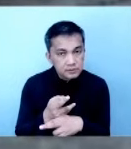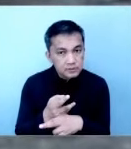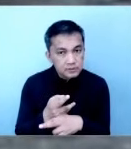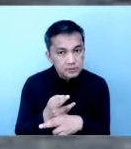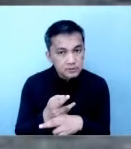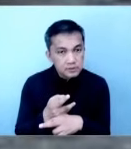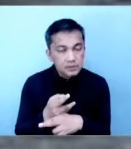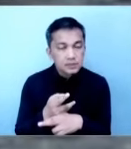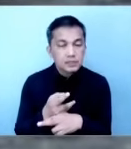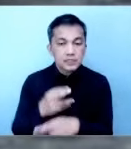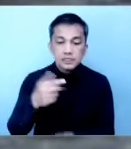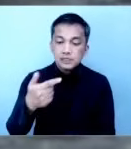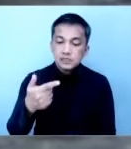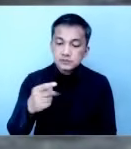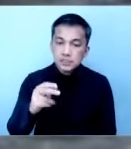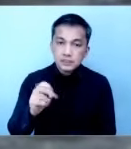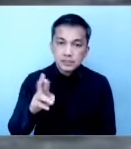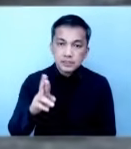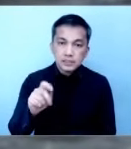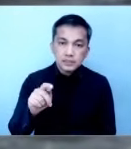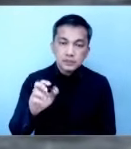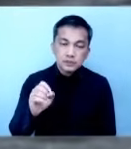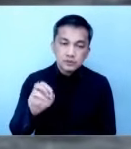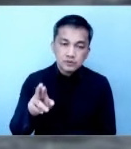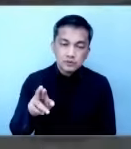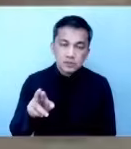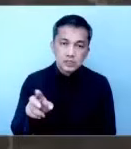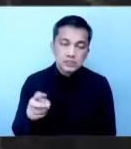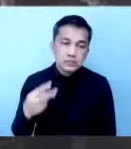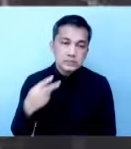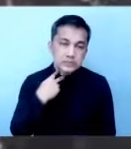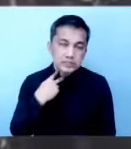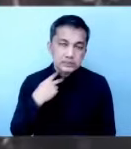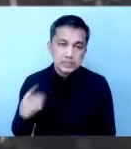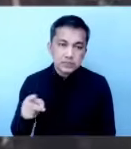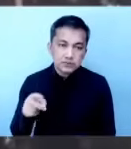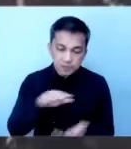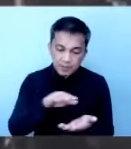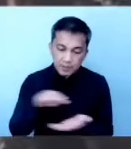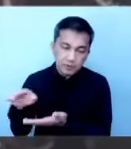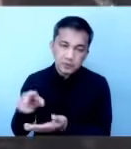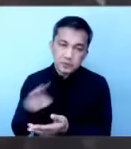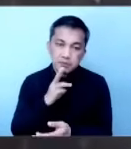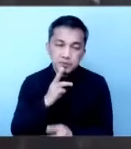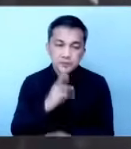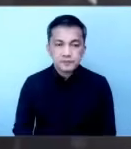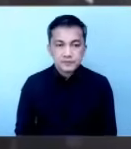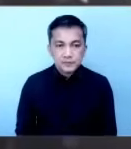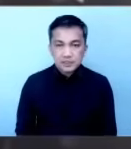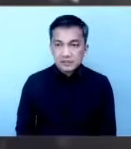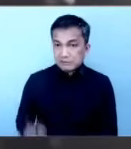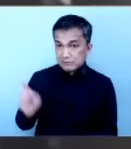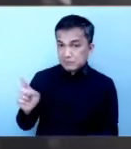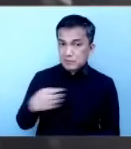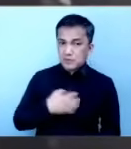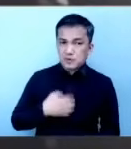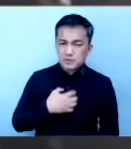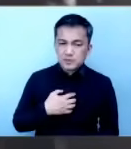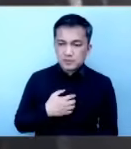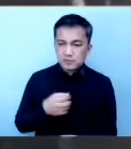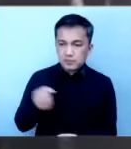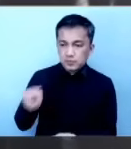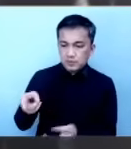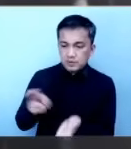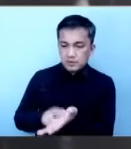generator po nila, na aground po sila sa mababaw na pa. Reklamo naman ng ibang pasahero, pinapipirma pa sila ng